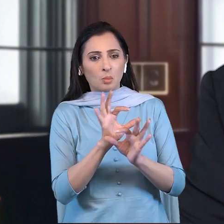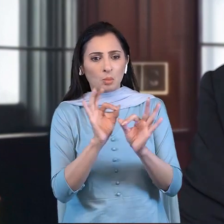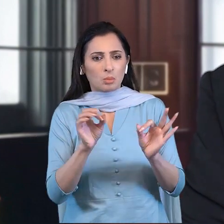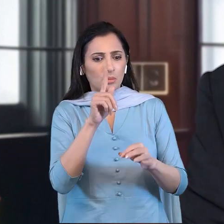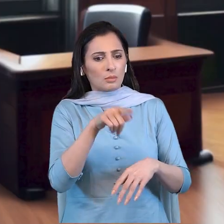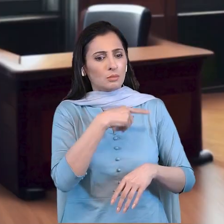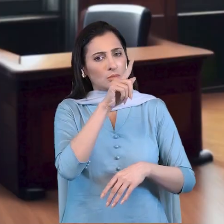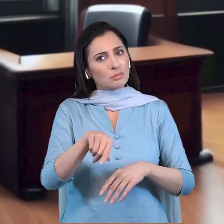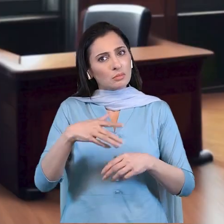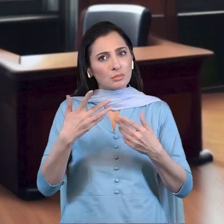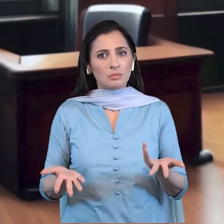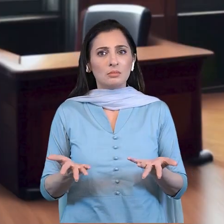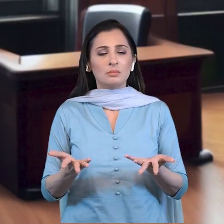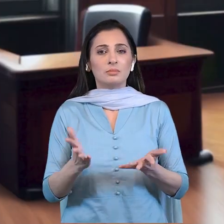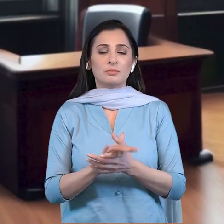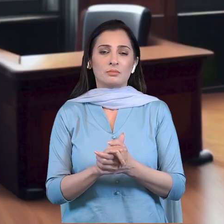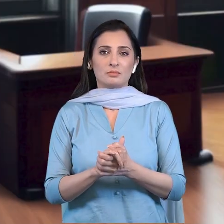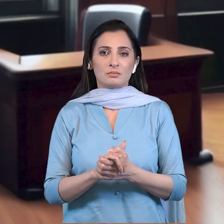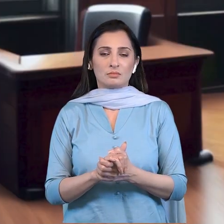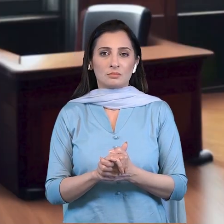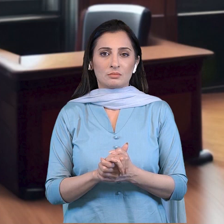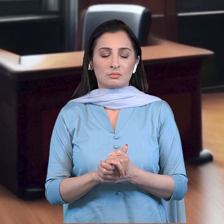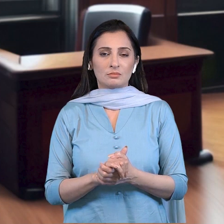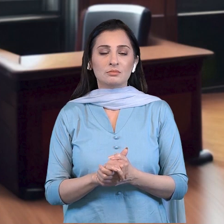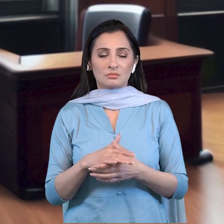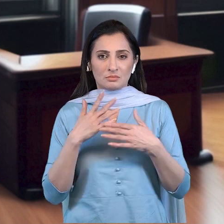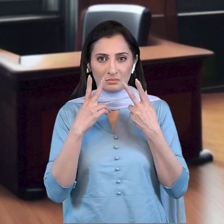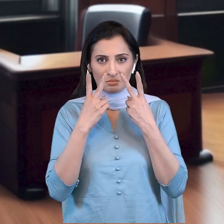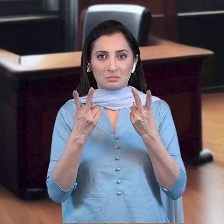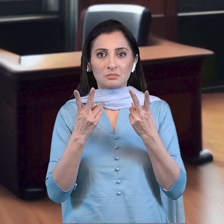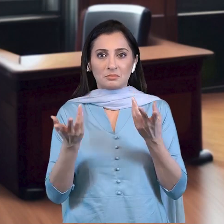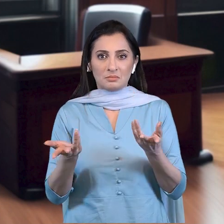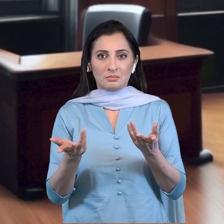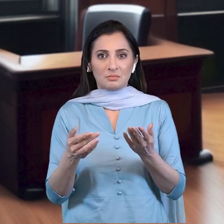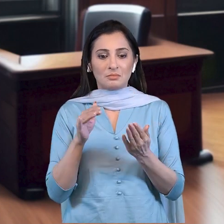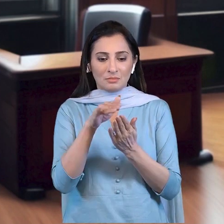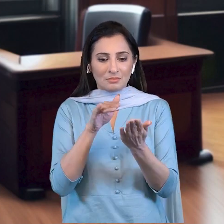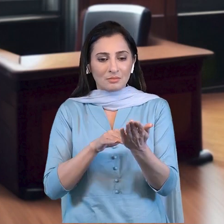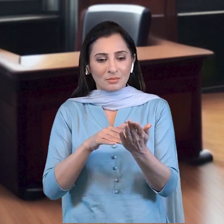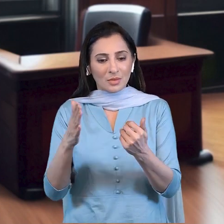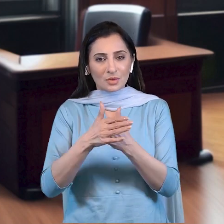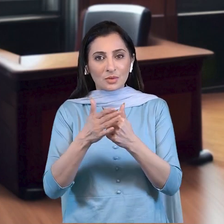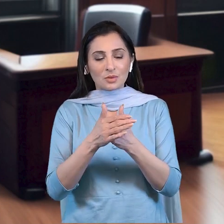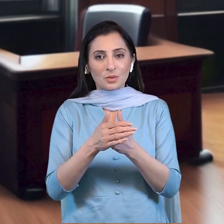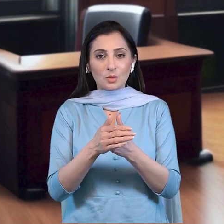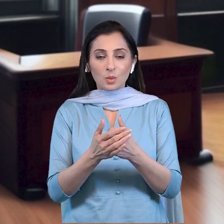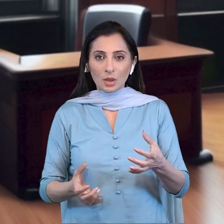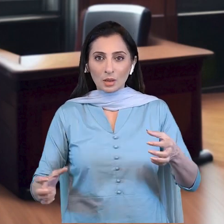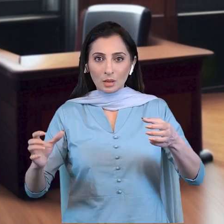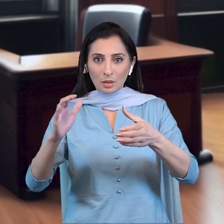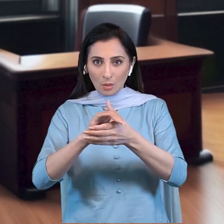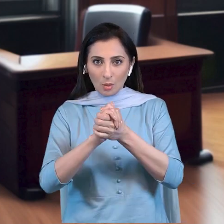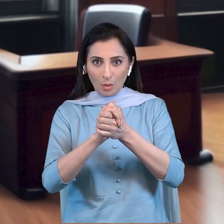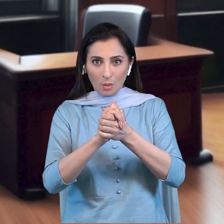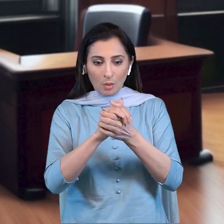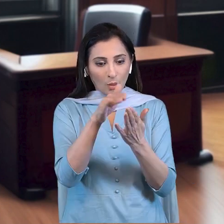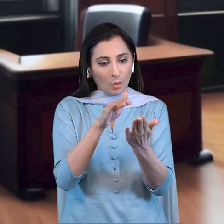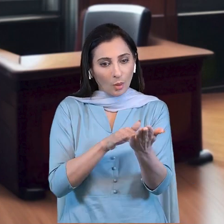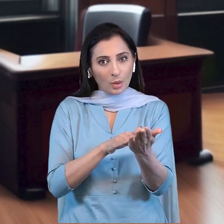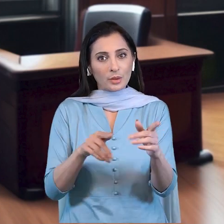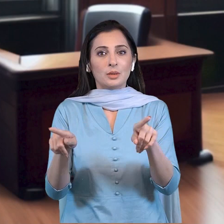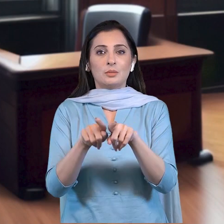اگر دونوں فلفل مقصد نہیں پورا کریں گے تو یہ کانٹریکٹ ختم ہو جائے گا، یعنی کہ کانٹریکٹ ٹرمینیٹ ہو جائے گا۔ اسی